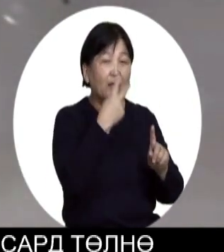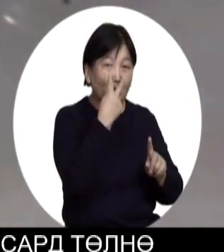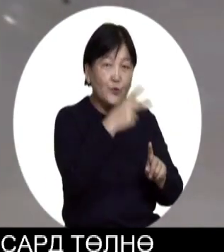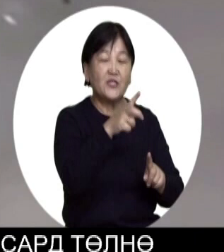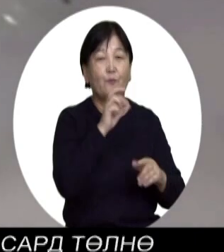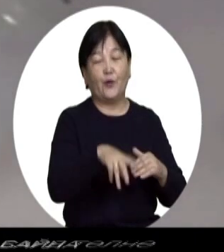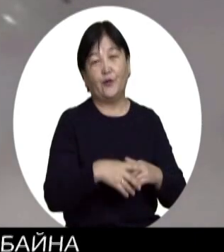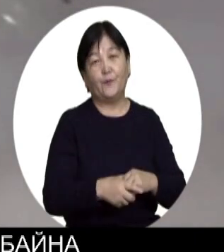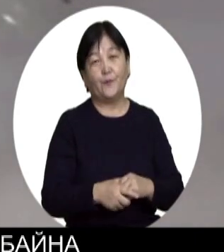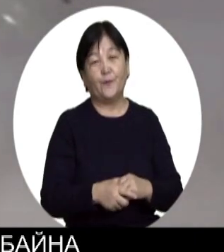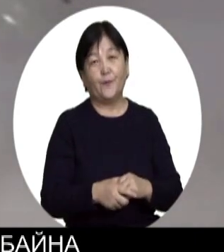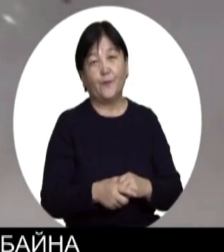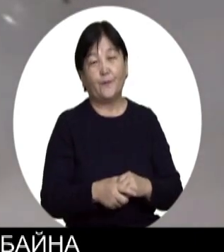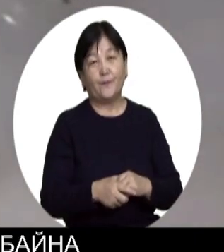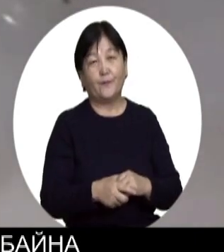За ингээд